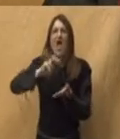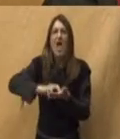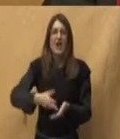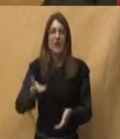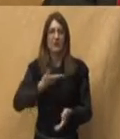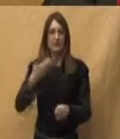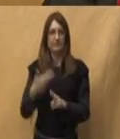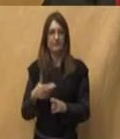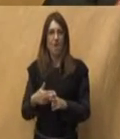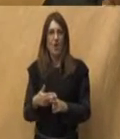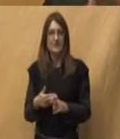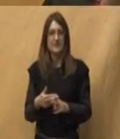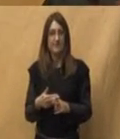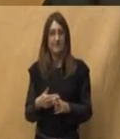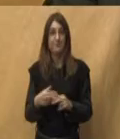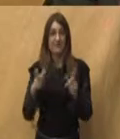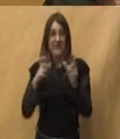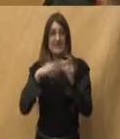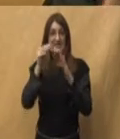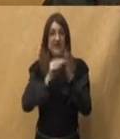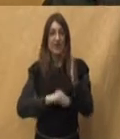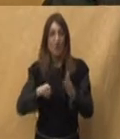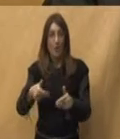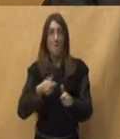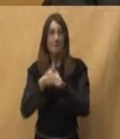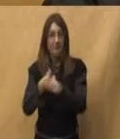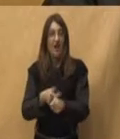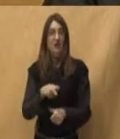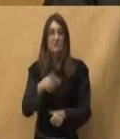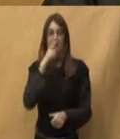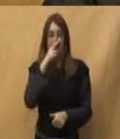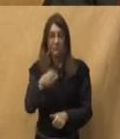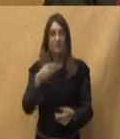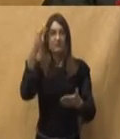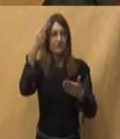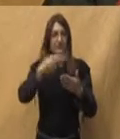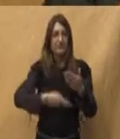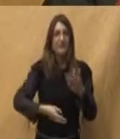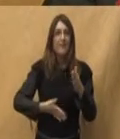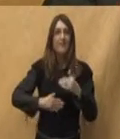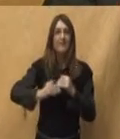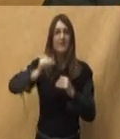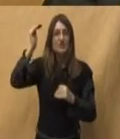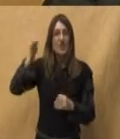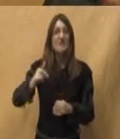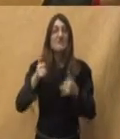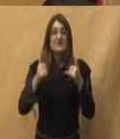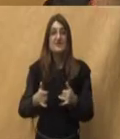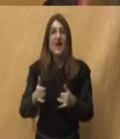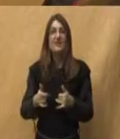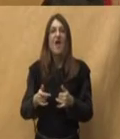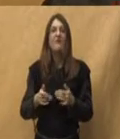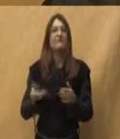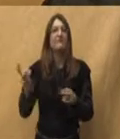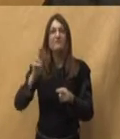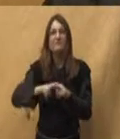oboljevaju. Sad statistika sve prati, pa se ti podaci jako lijepo mogu vidjeti i sigurno da se može konstatirati da je jedan uzlazni